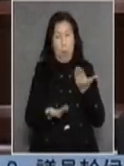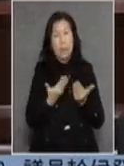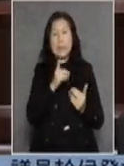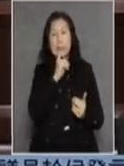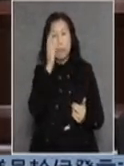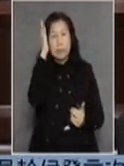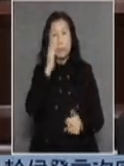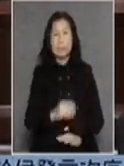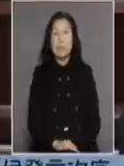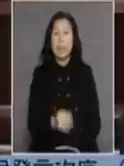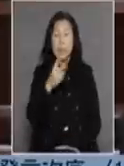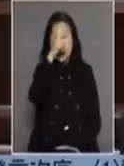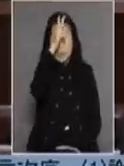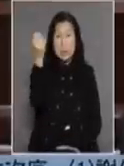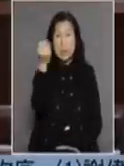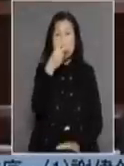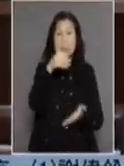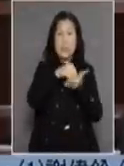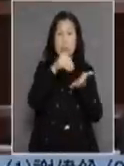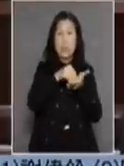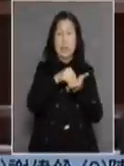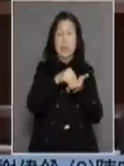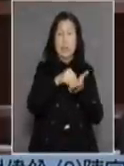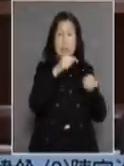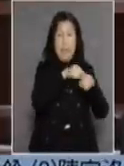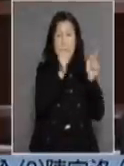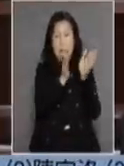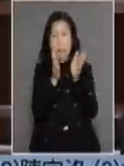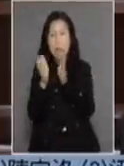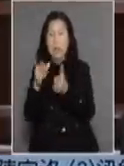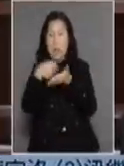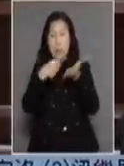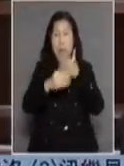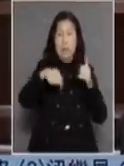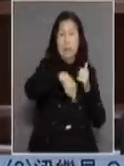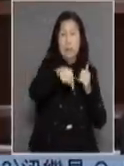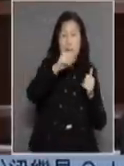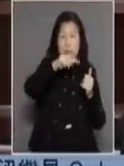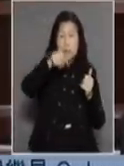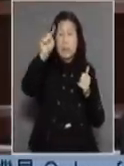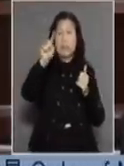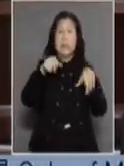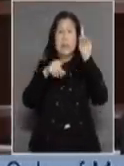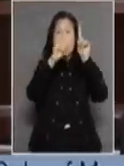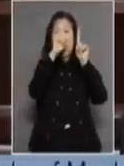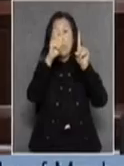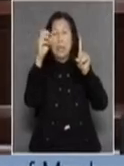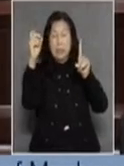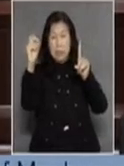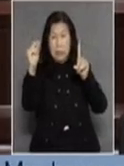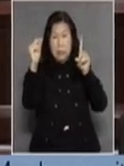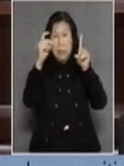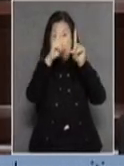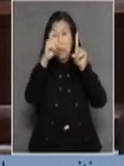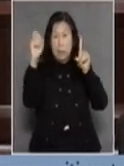政府亦都應該再次實施定期賣地。勾地表的制度在99年出台的時候，主席